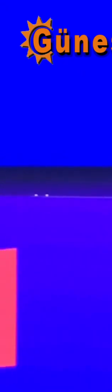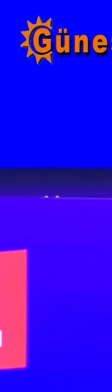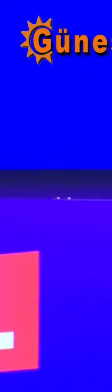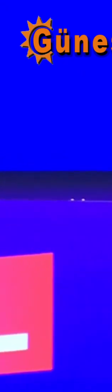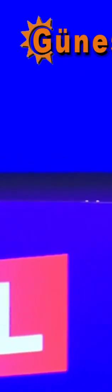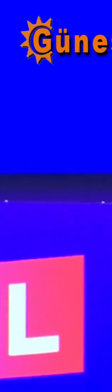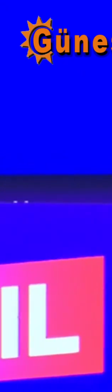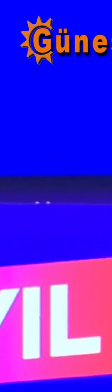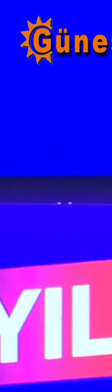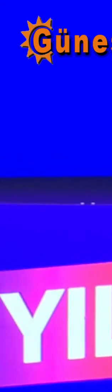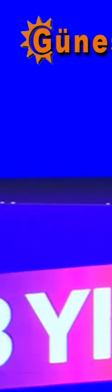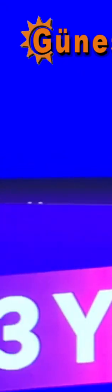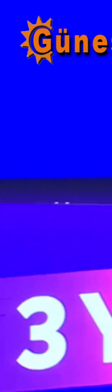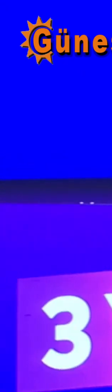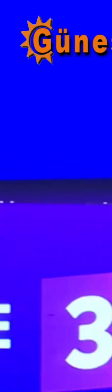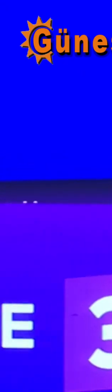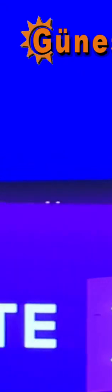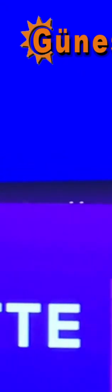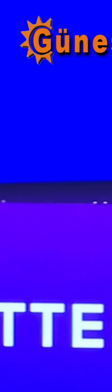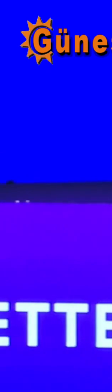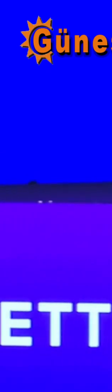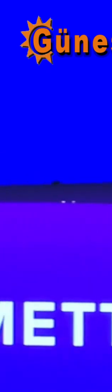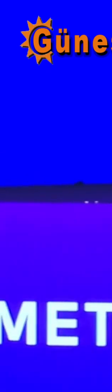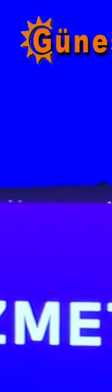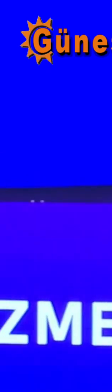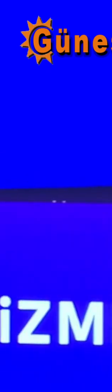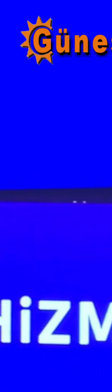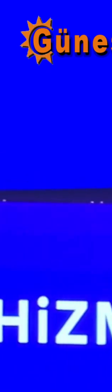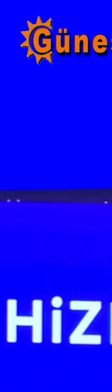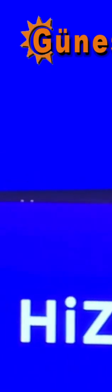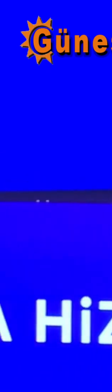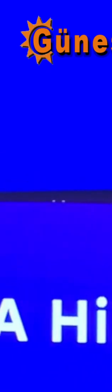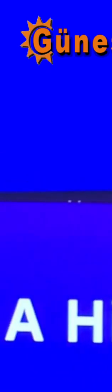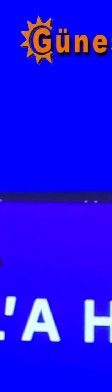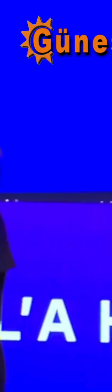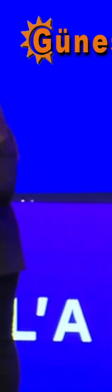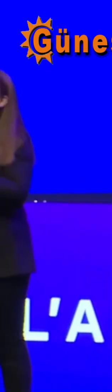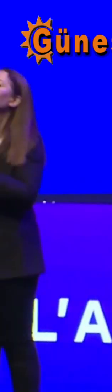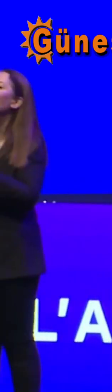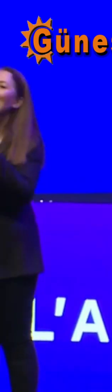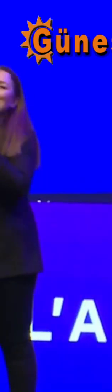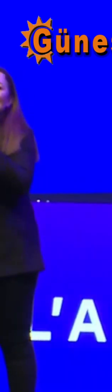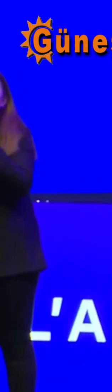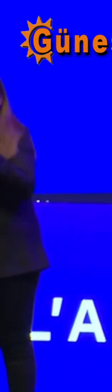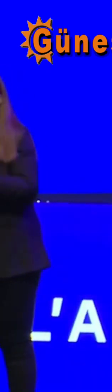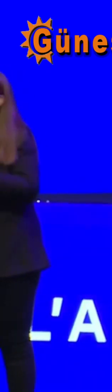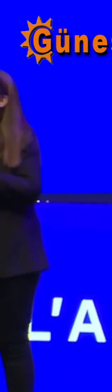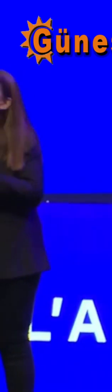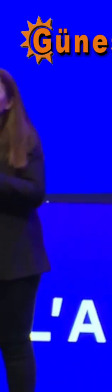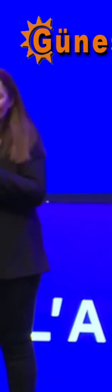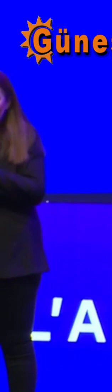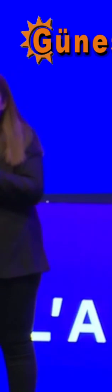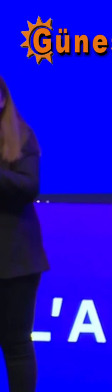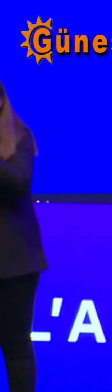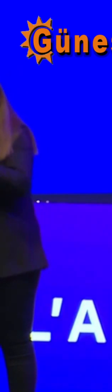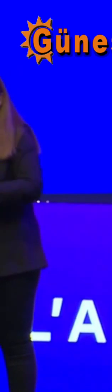devlette lakat gibi siyasetçinin halkına hesap vermesi gibi kadın erkek eşitliği gibi hiçbir